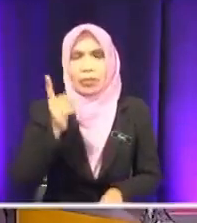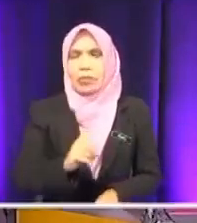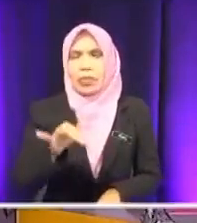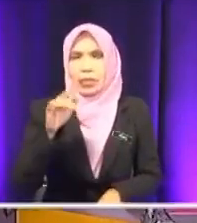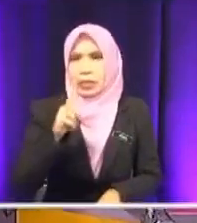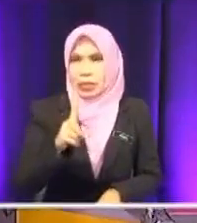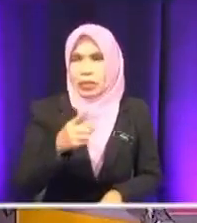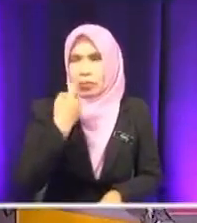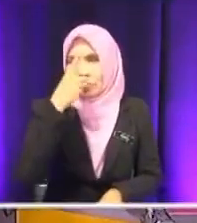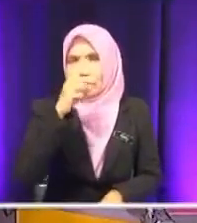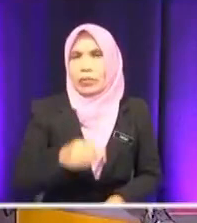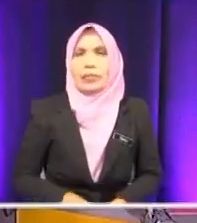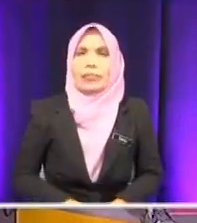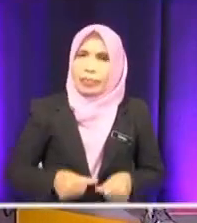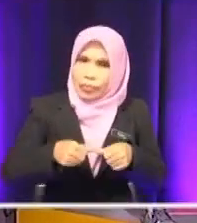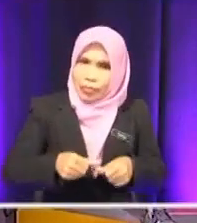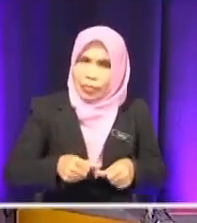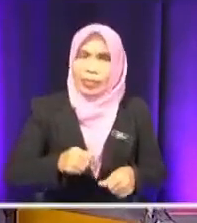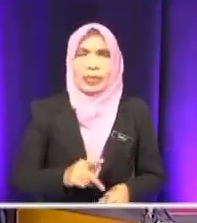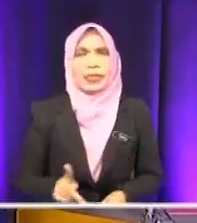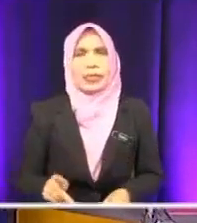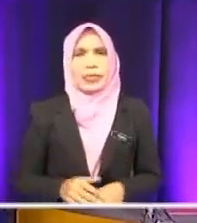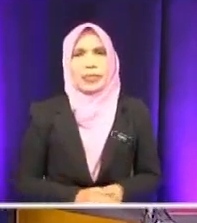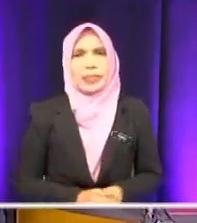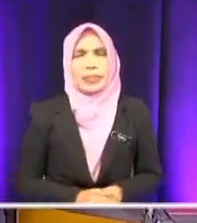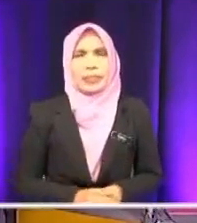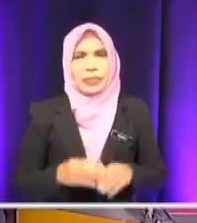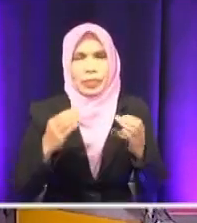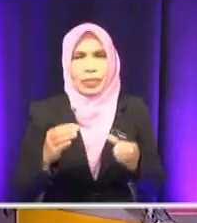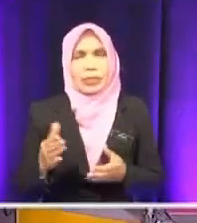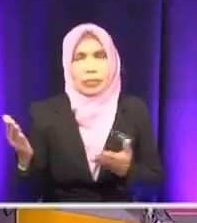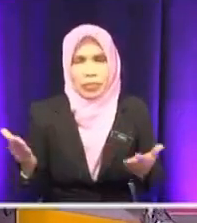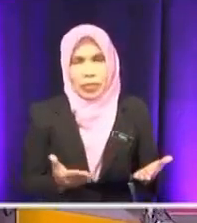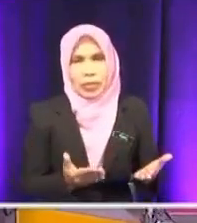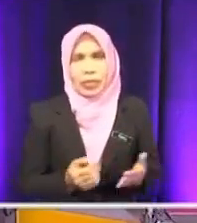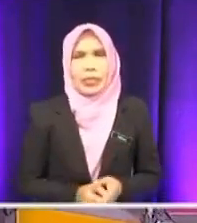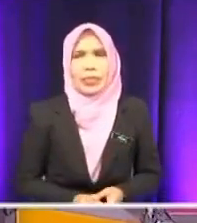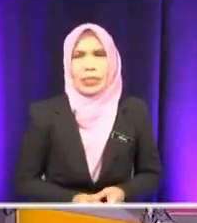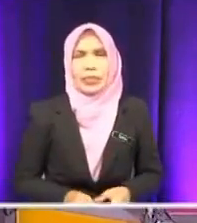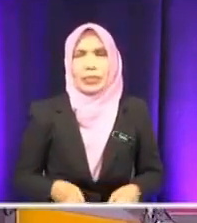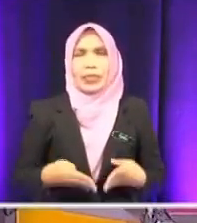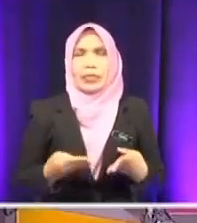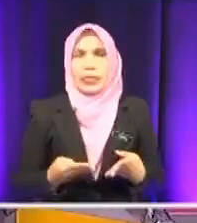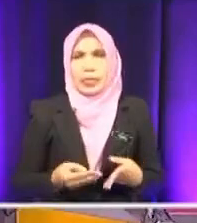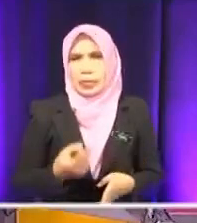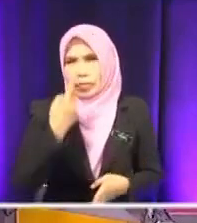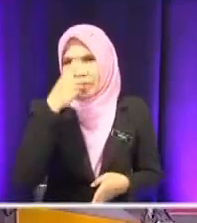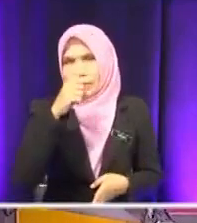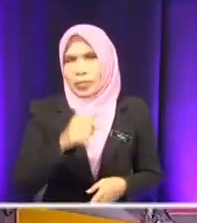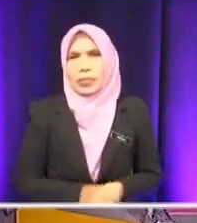jadi Cikgu cuma bawa untuk kamu Uraikan sendiri tetapi berdasarkan file-fine yang saya sebut tadi